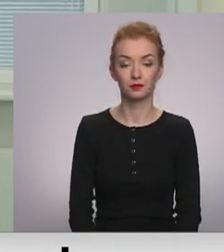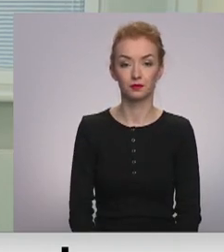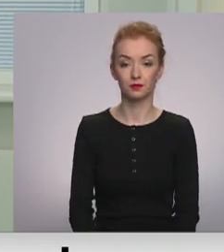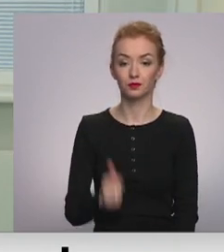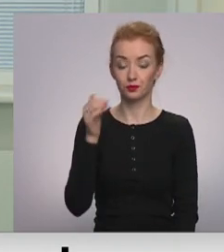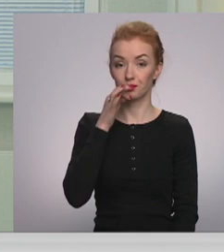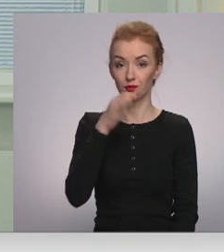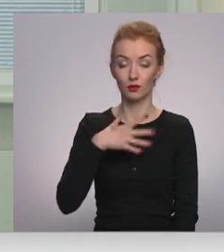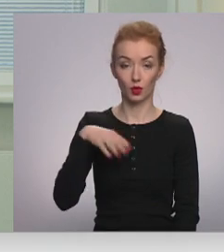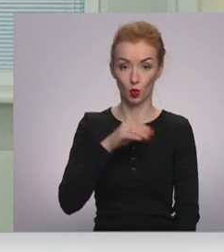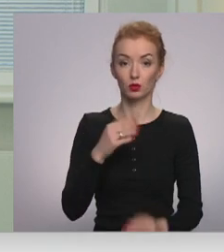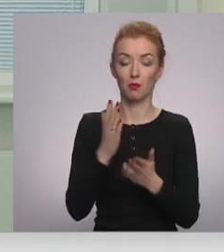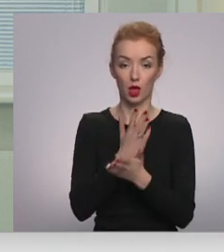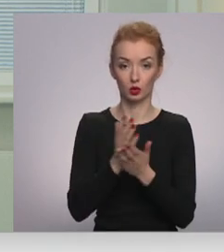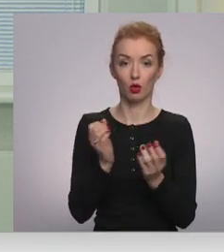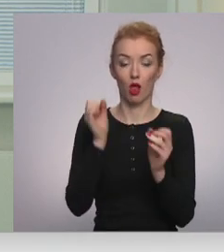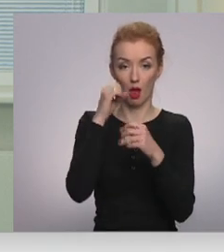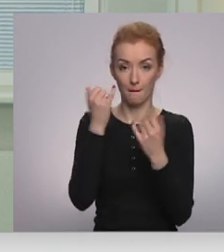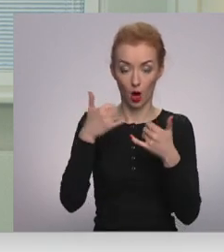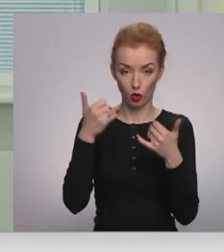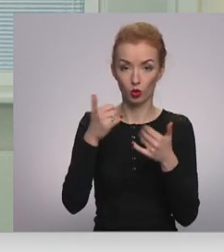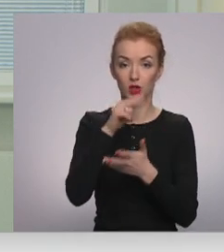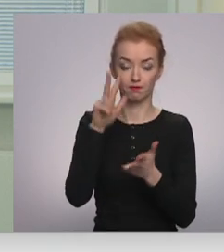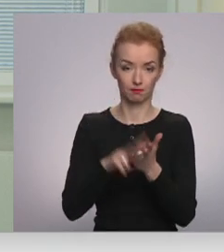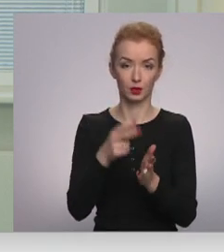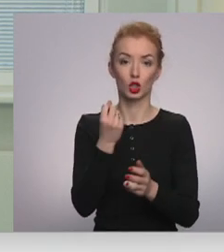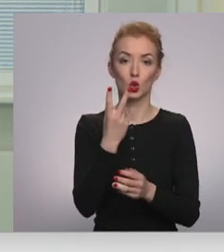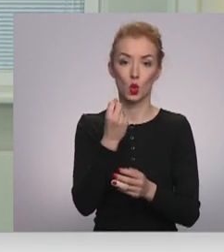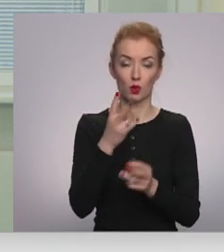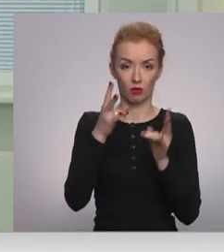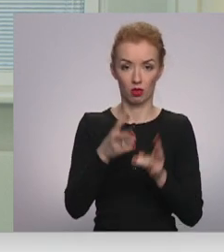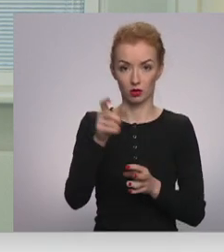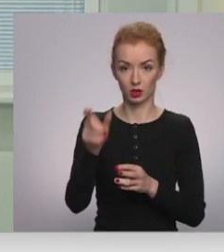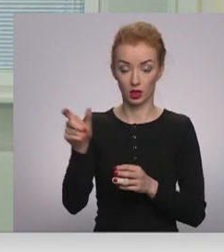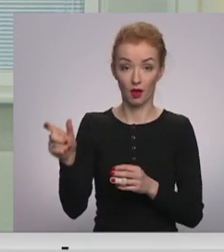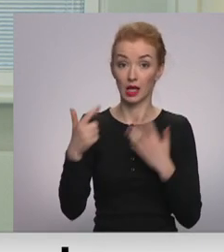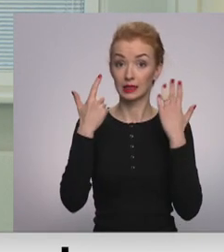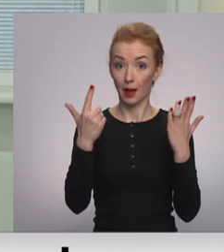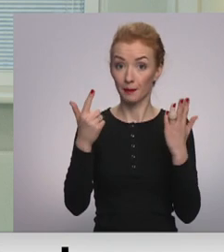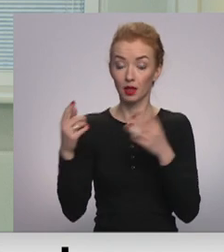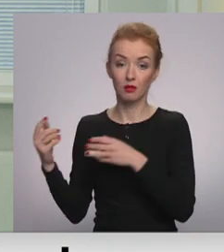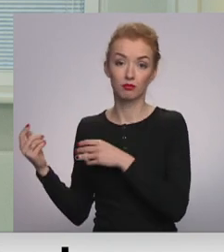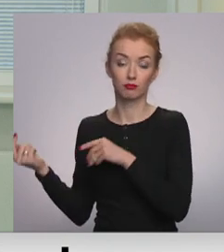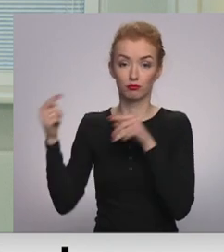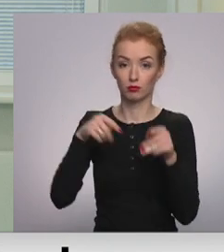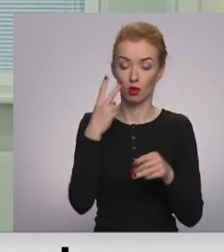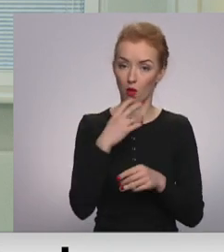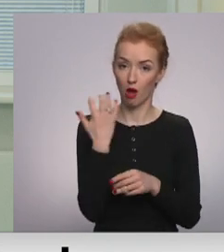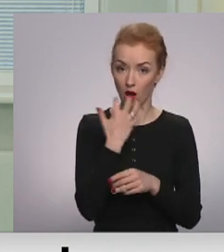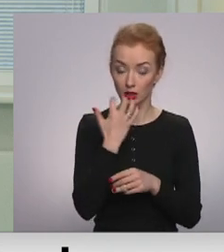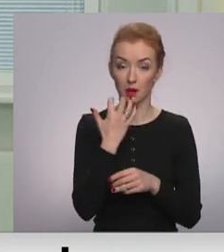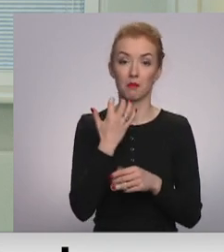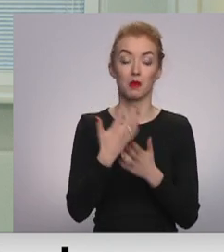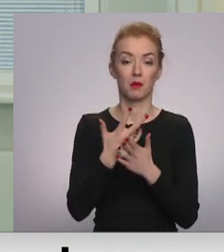Mums ir laboratoriski apstiprināti 12 gadījumi, 7 ievesti gadījumi, tātad respektīvi 3